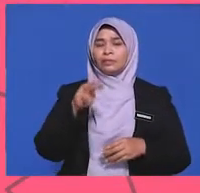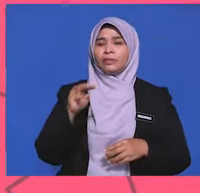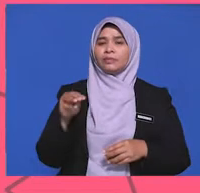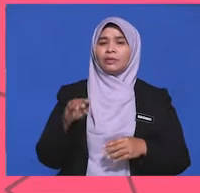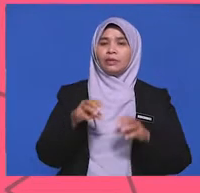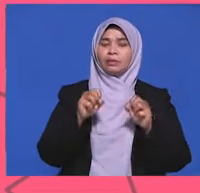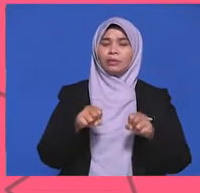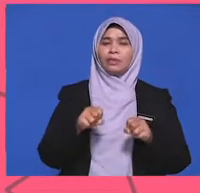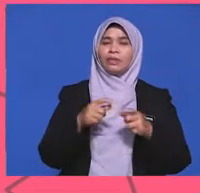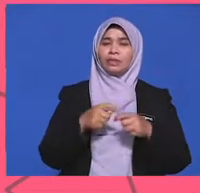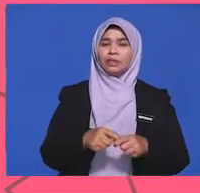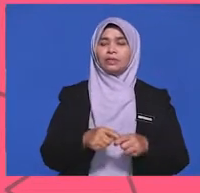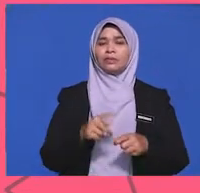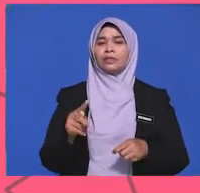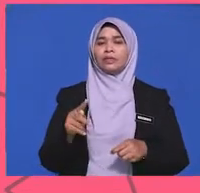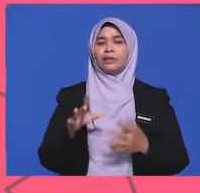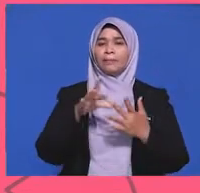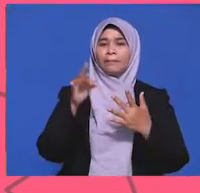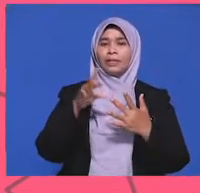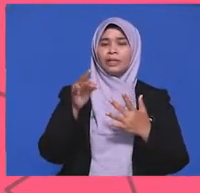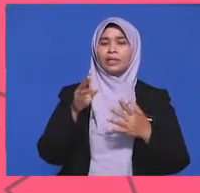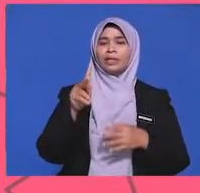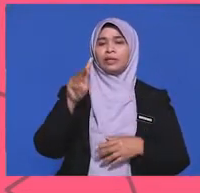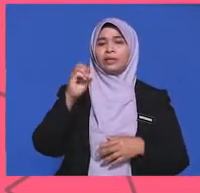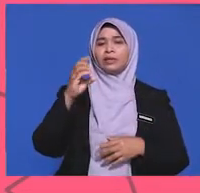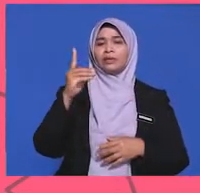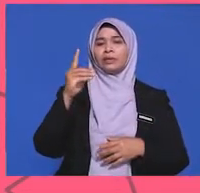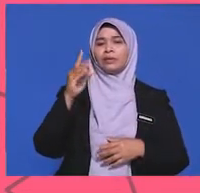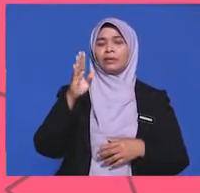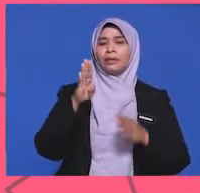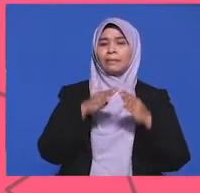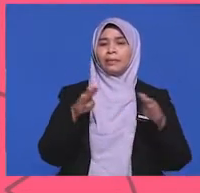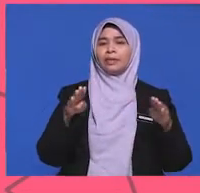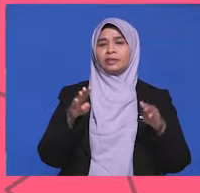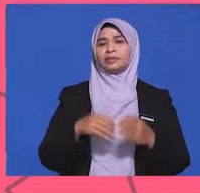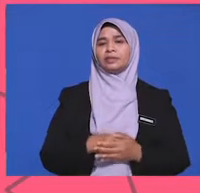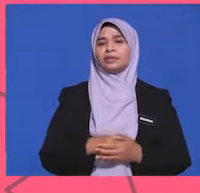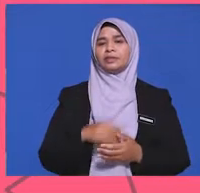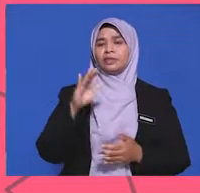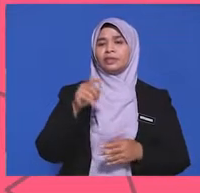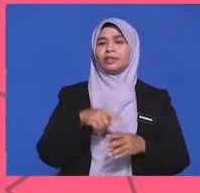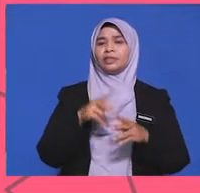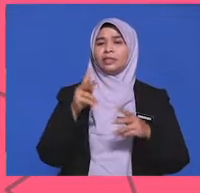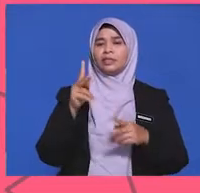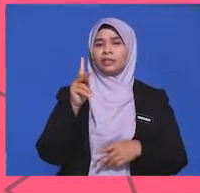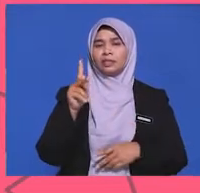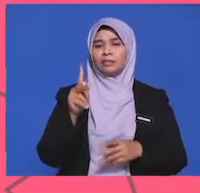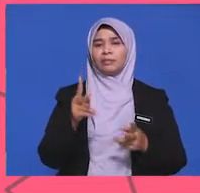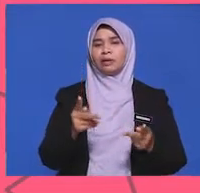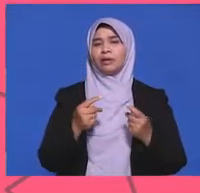murid-murid boleh tentukan pilihan kod bahasa yang dikehendaki dalam atur